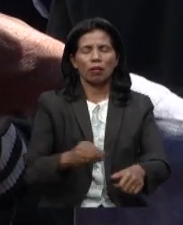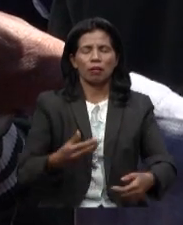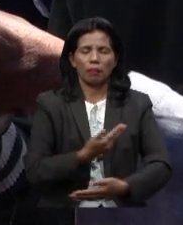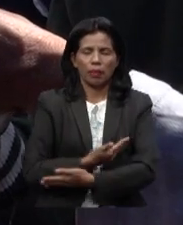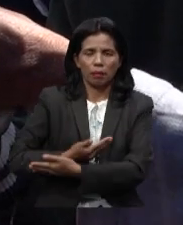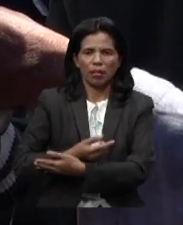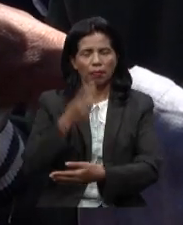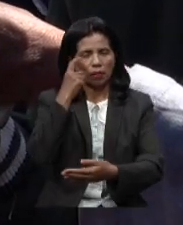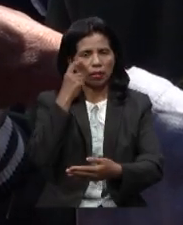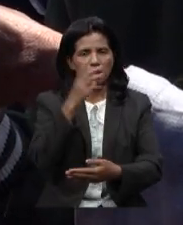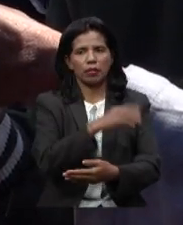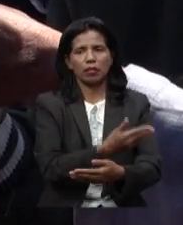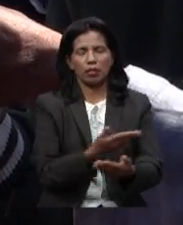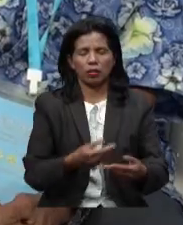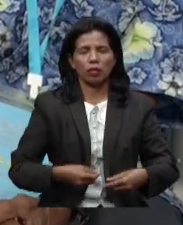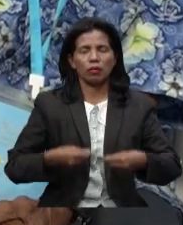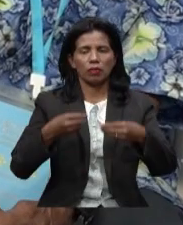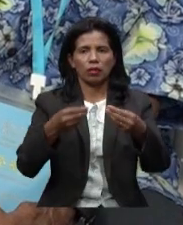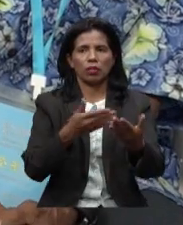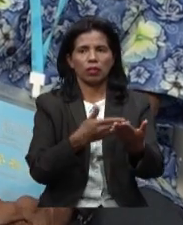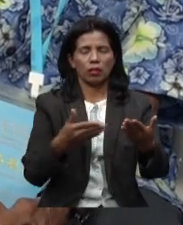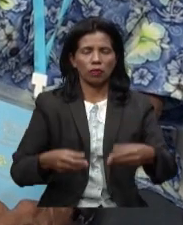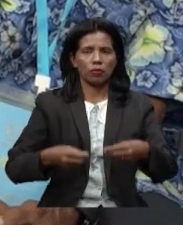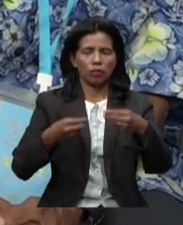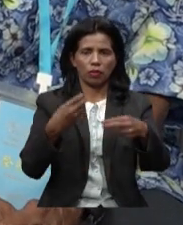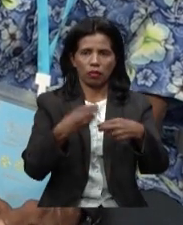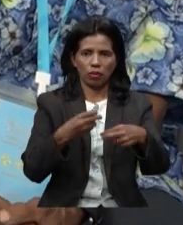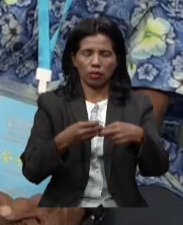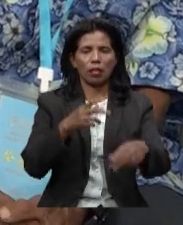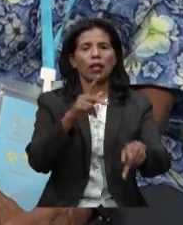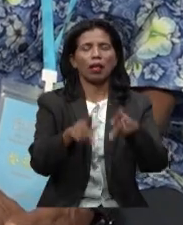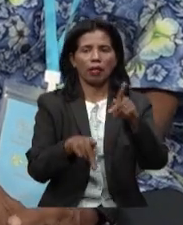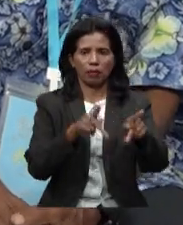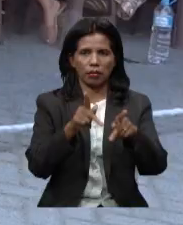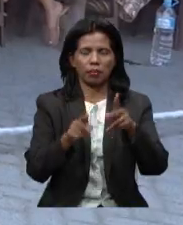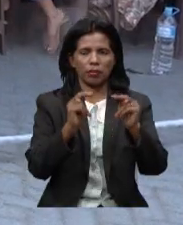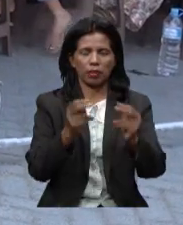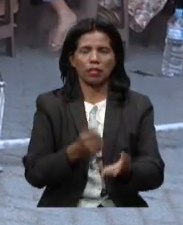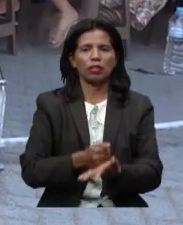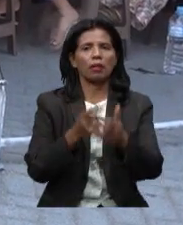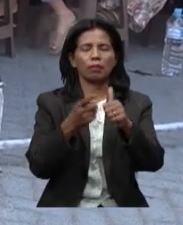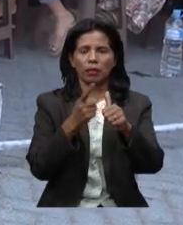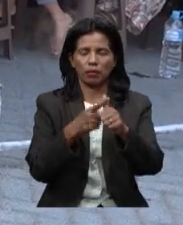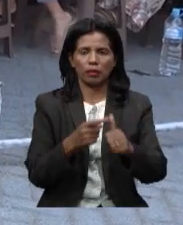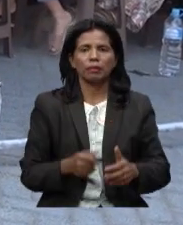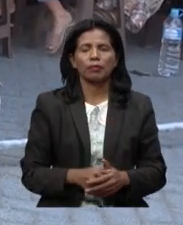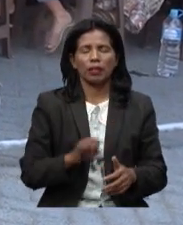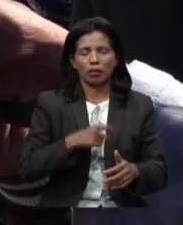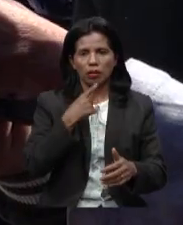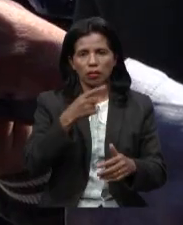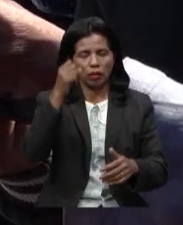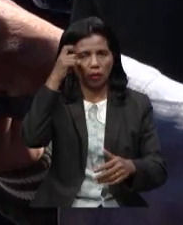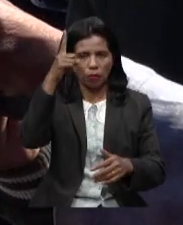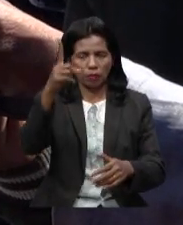siro ekipamento matang nia ita fo prioritiza ba iden be maka precisa tu tulung uluk Nema kalau yang kita posisi